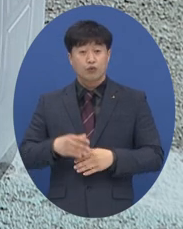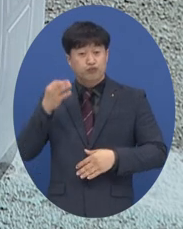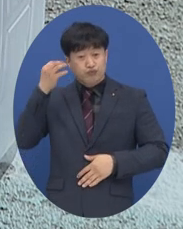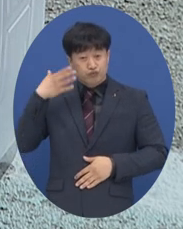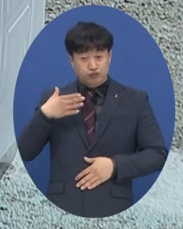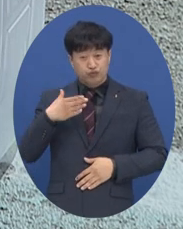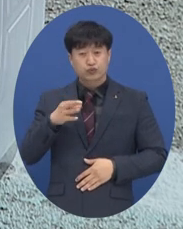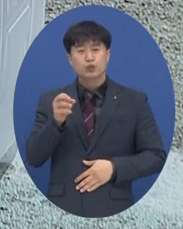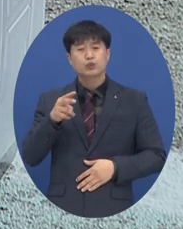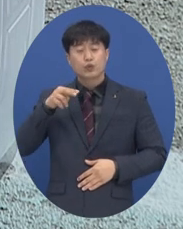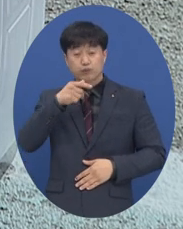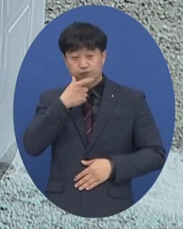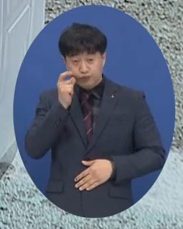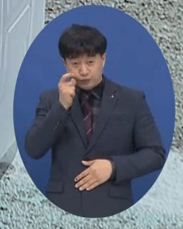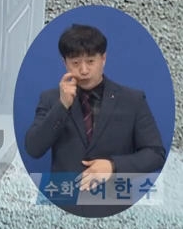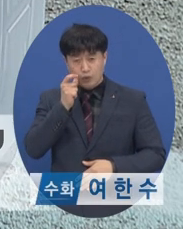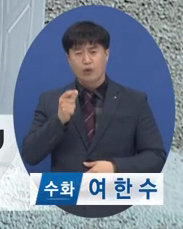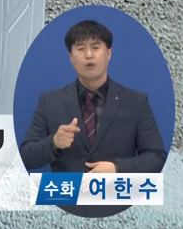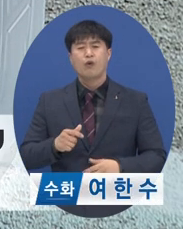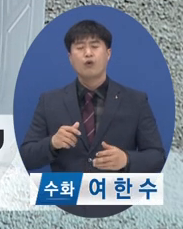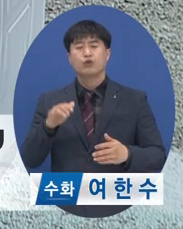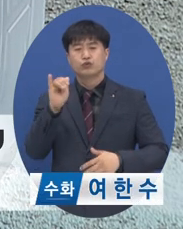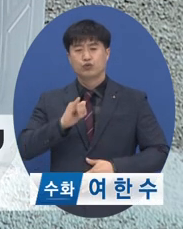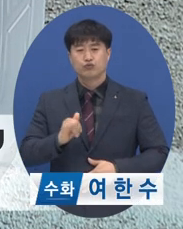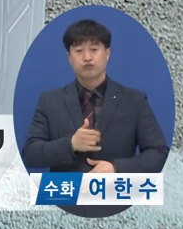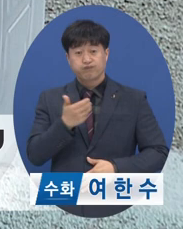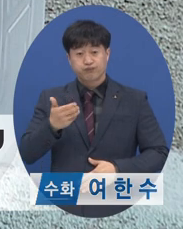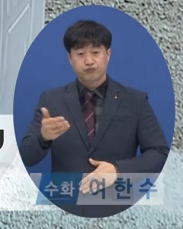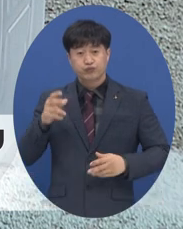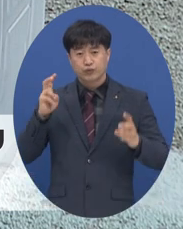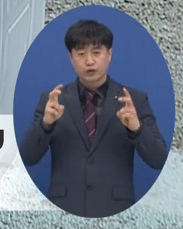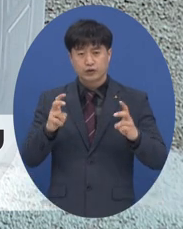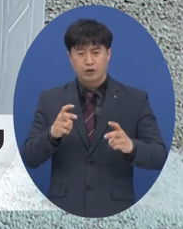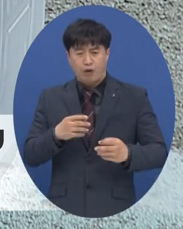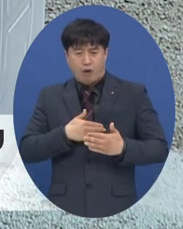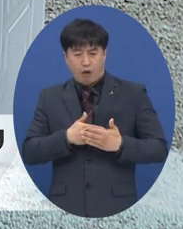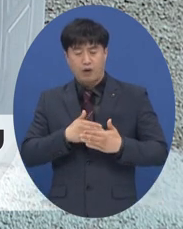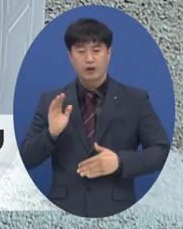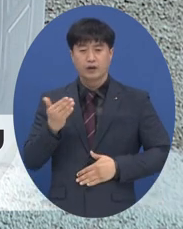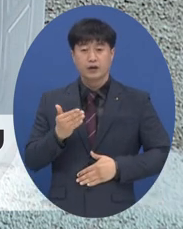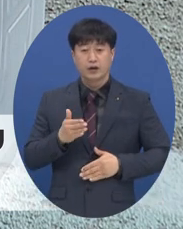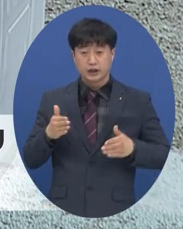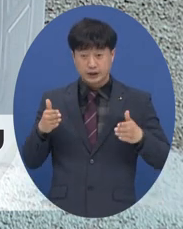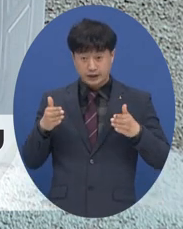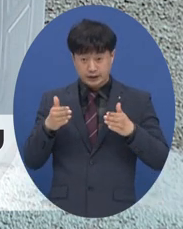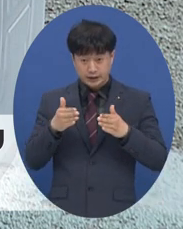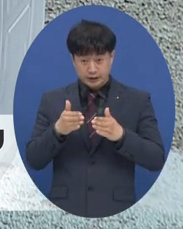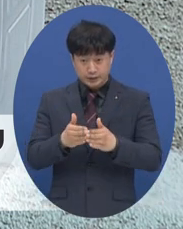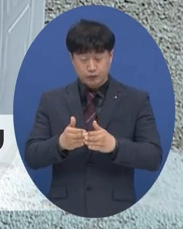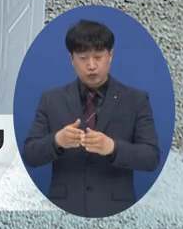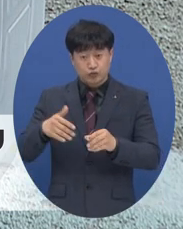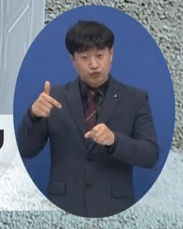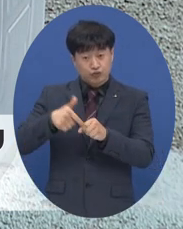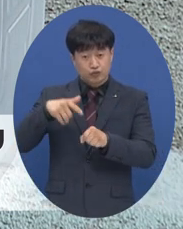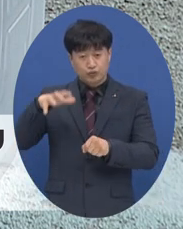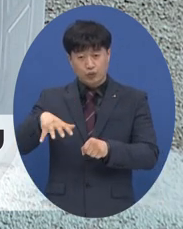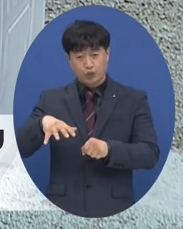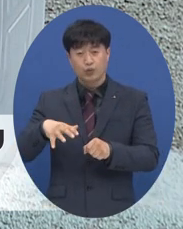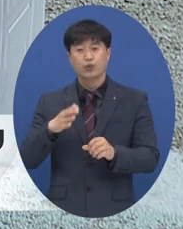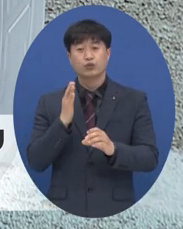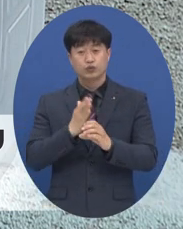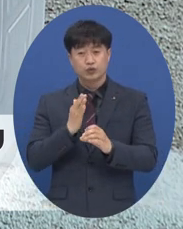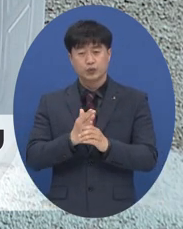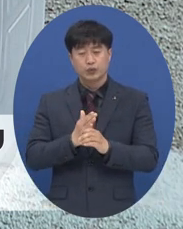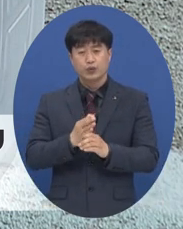중국발 요소수 부족 사태가 전국 물류업계를 바짝 긴장시켰었죠. 중점 유통주유소를 중심으로 요소수 수급과